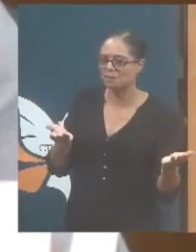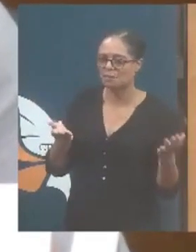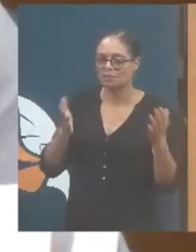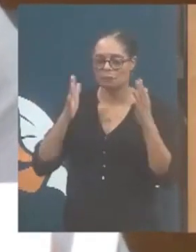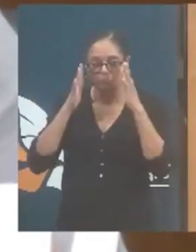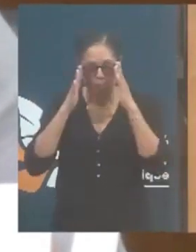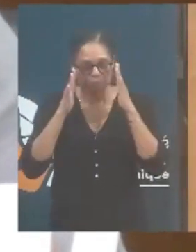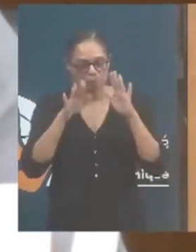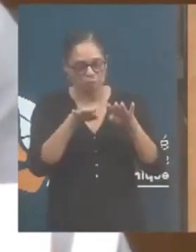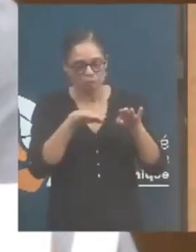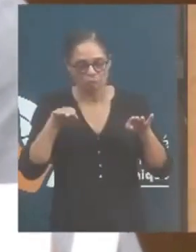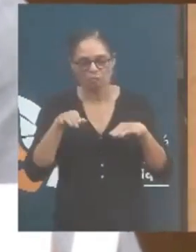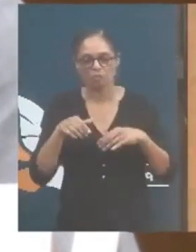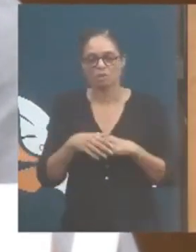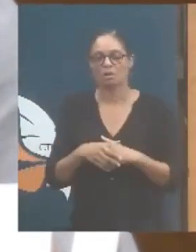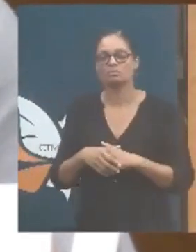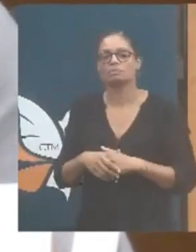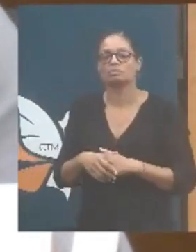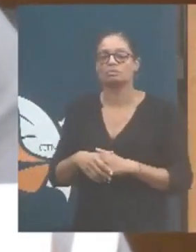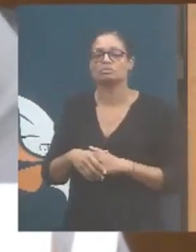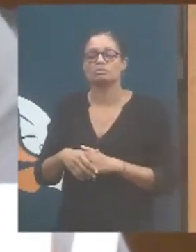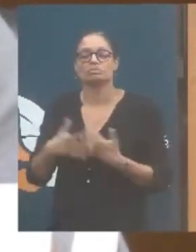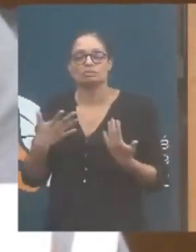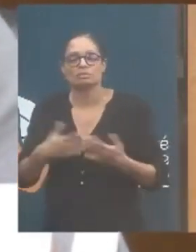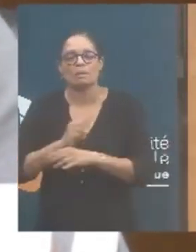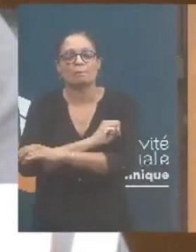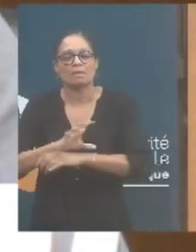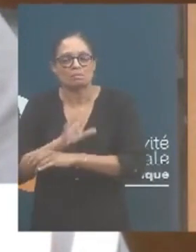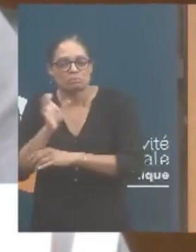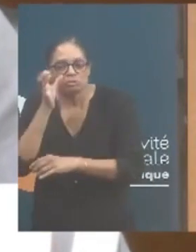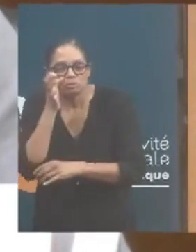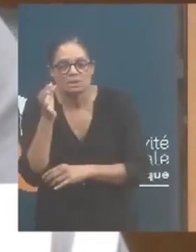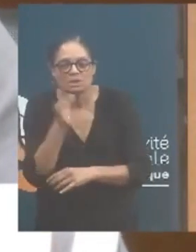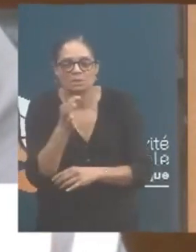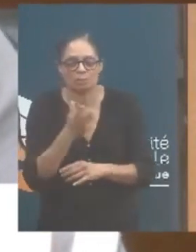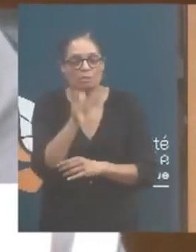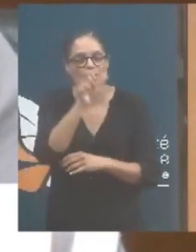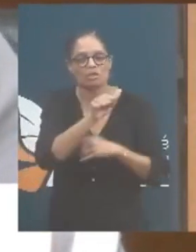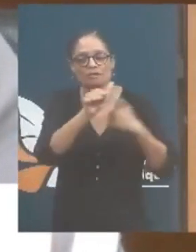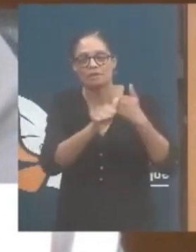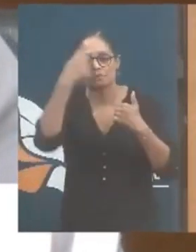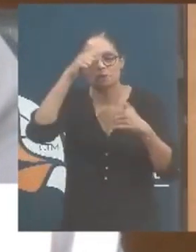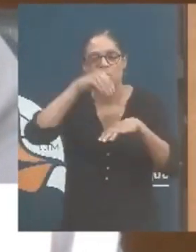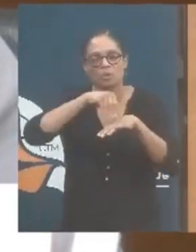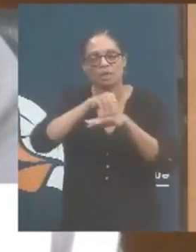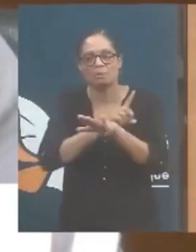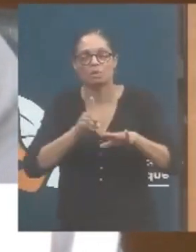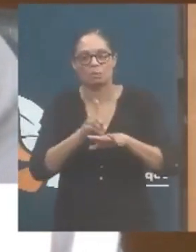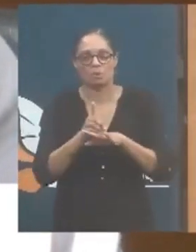En même temps, moi, nous avons entendu sur les médias un vice-président du conseil